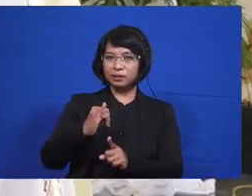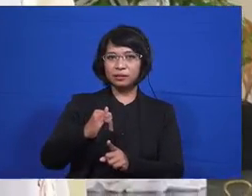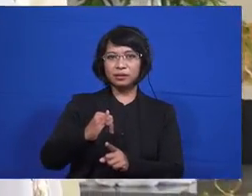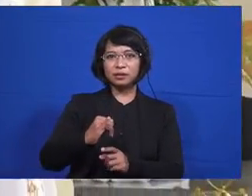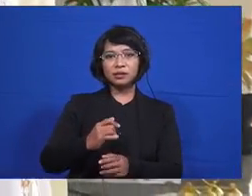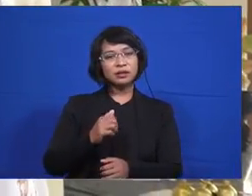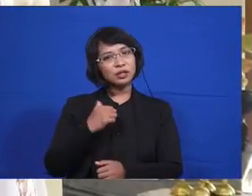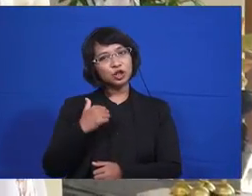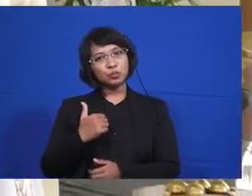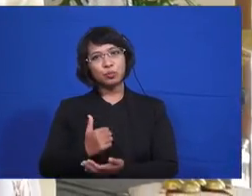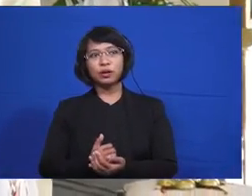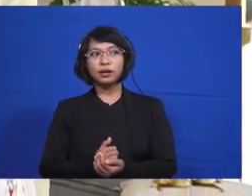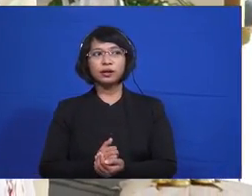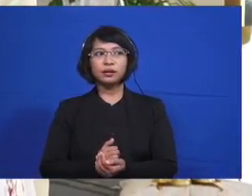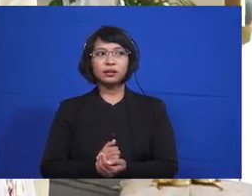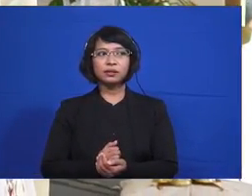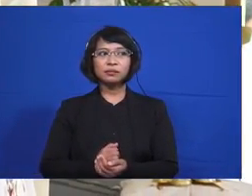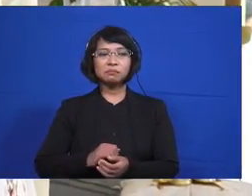engkau